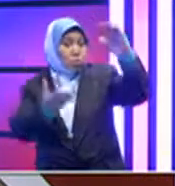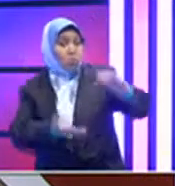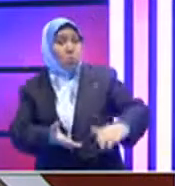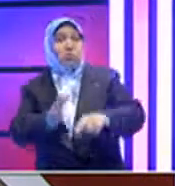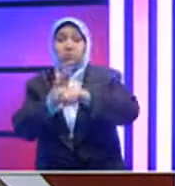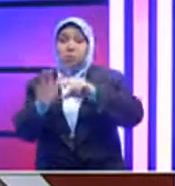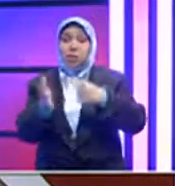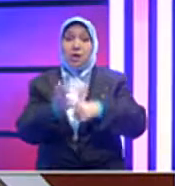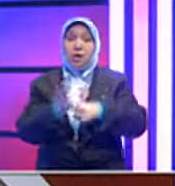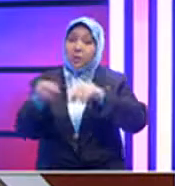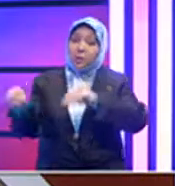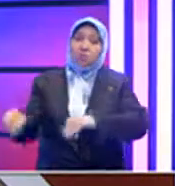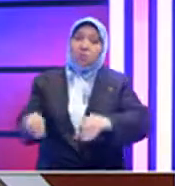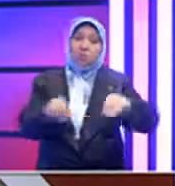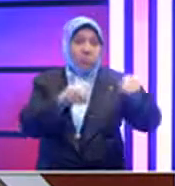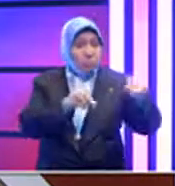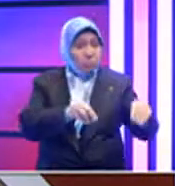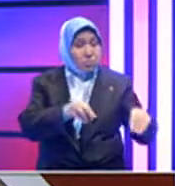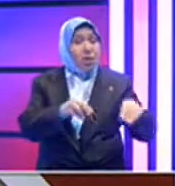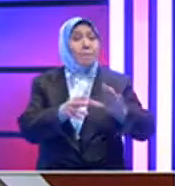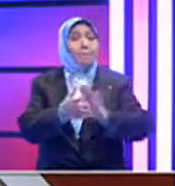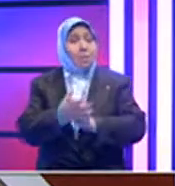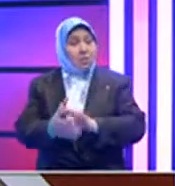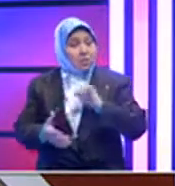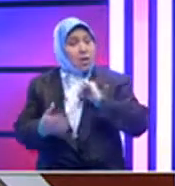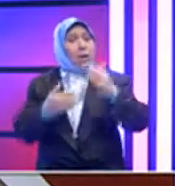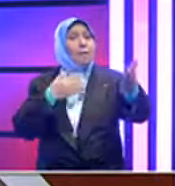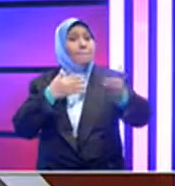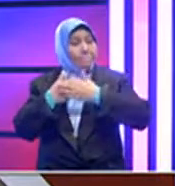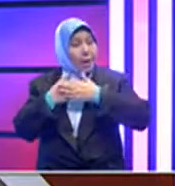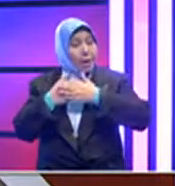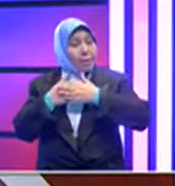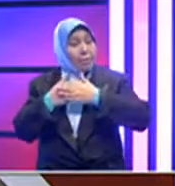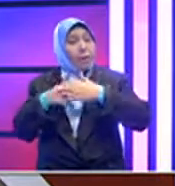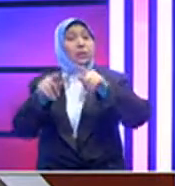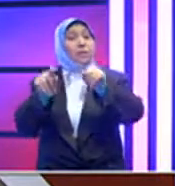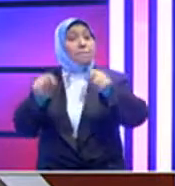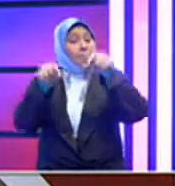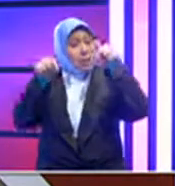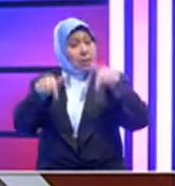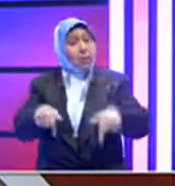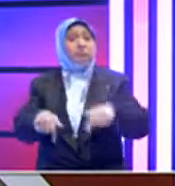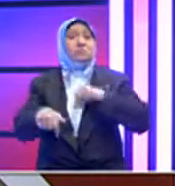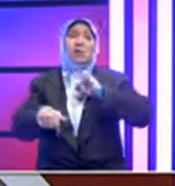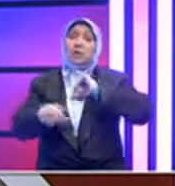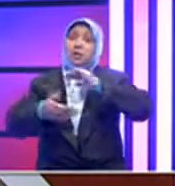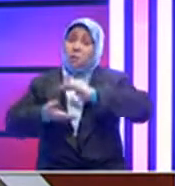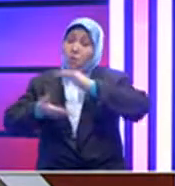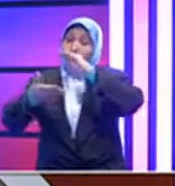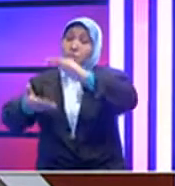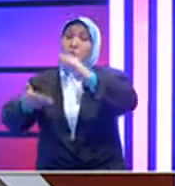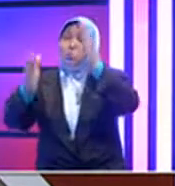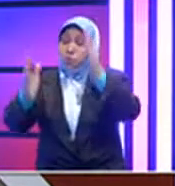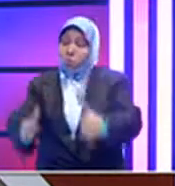berhijrah algotech Subhana saya akan kembali balik ke tempat ini Karena pulsa Yeni diutus untuk